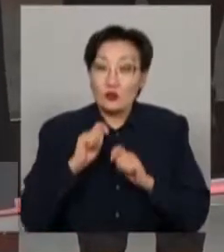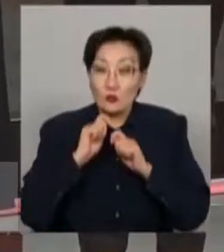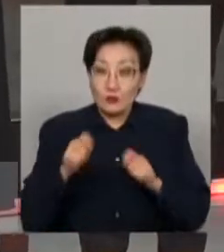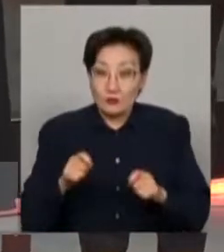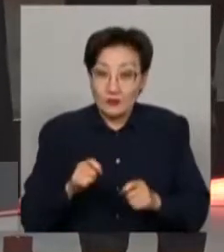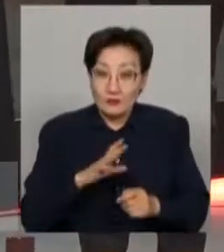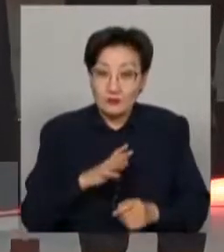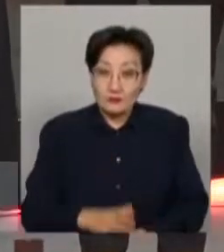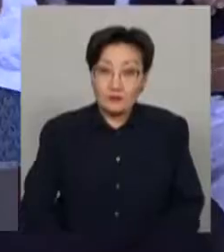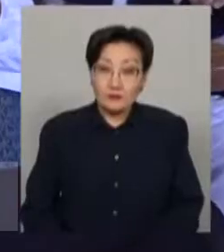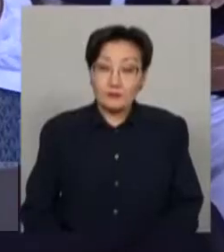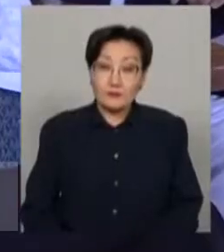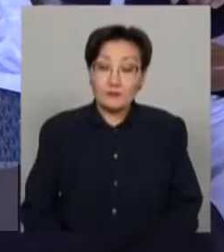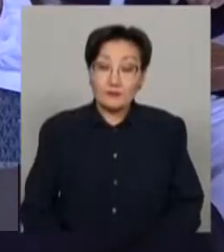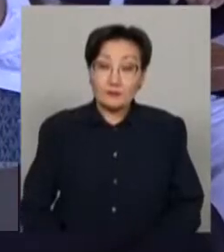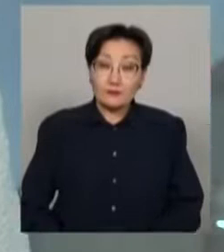табысталды.